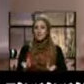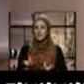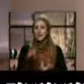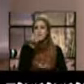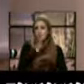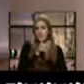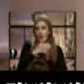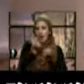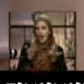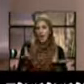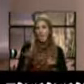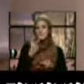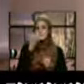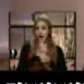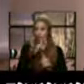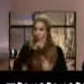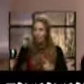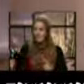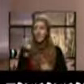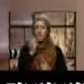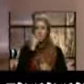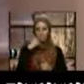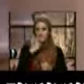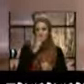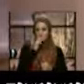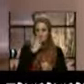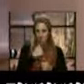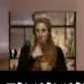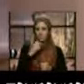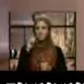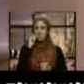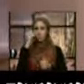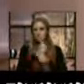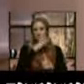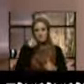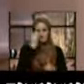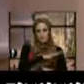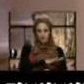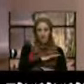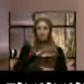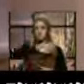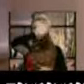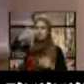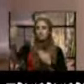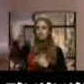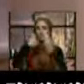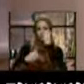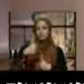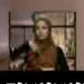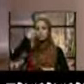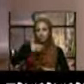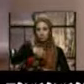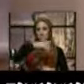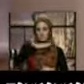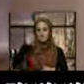كلام خدنا الآخرة اللي احنا نتعظ بها أصبح حديث دنيوي. في كما ترى بعض الصوين